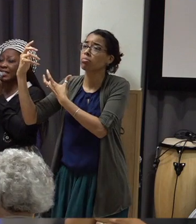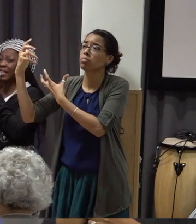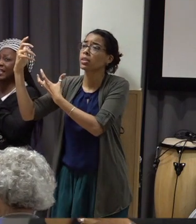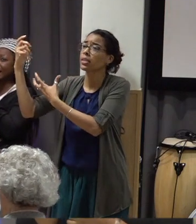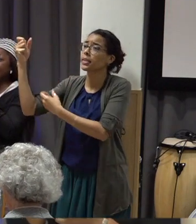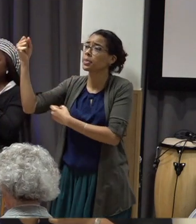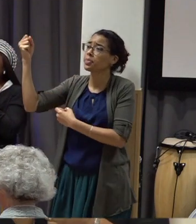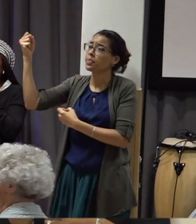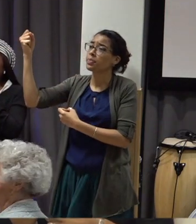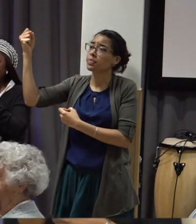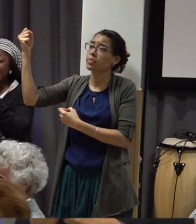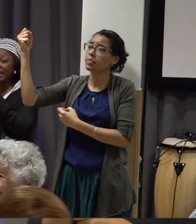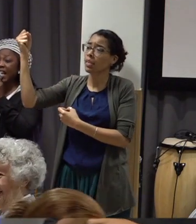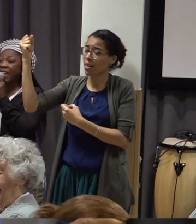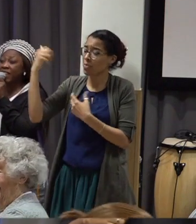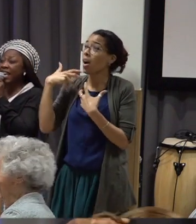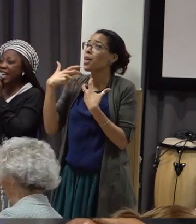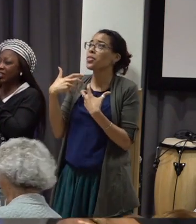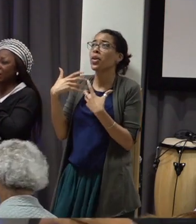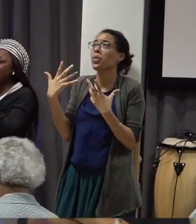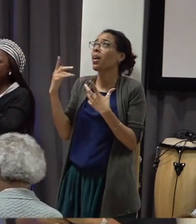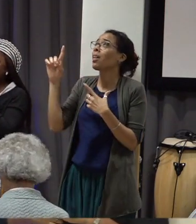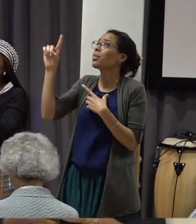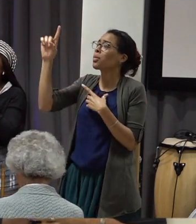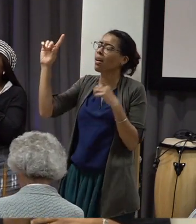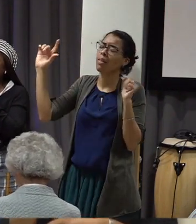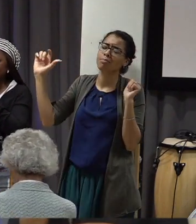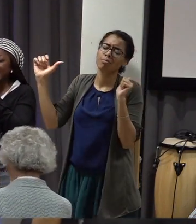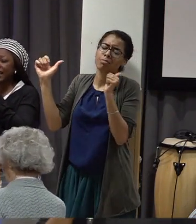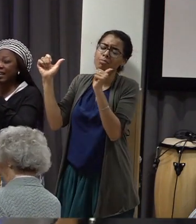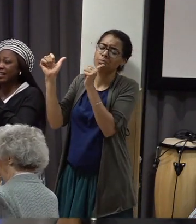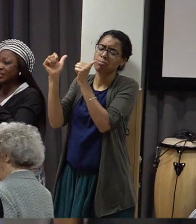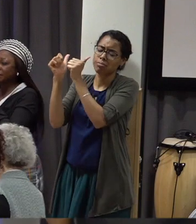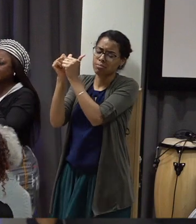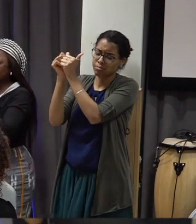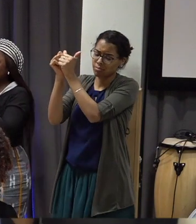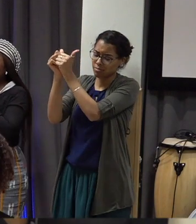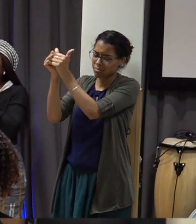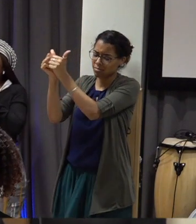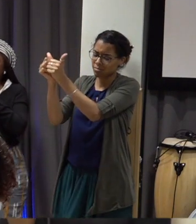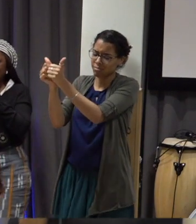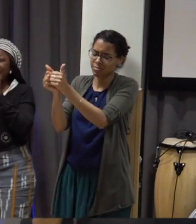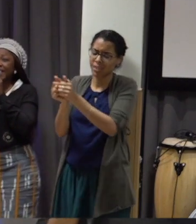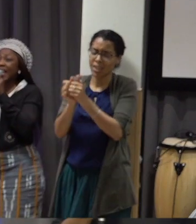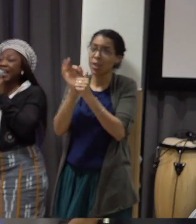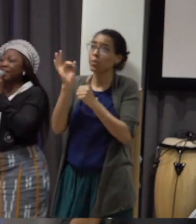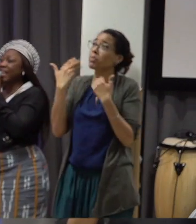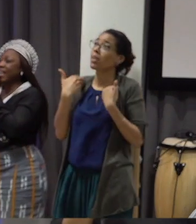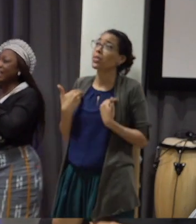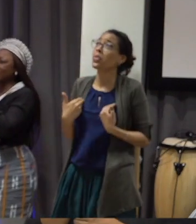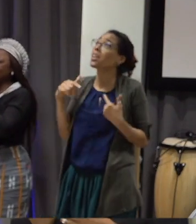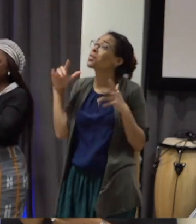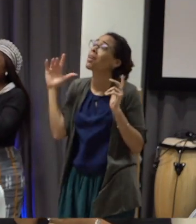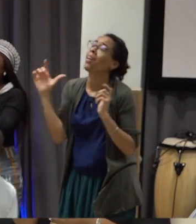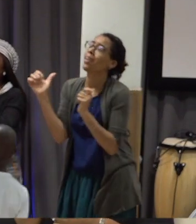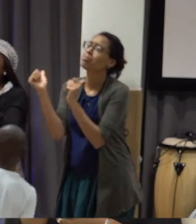m'as dit, c'est d'être avec toi. C'est d'être avec toi. C'est d'être